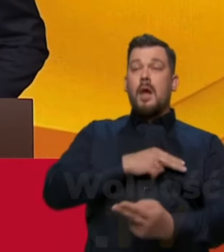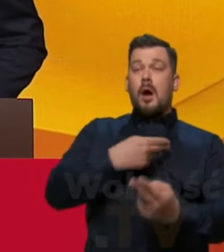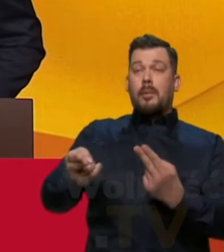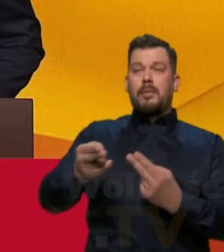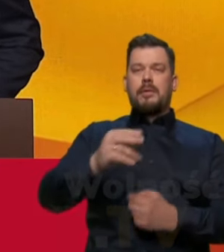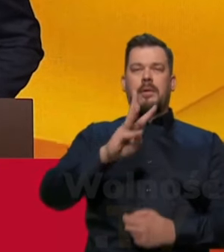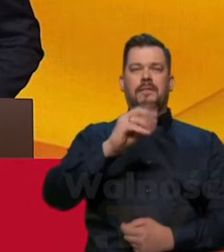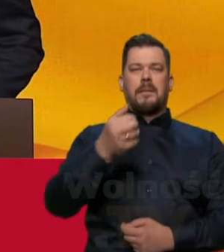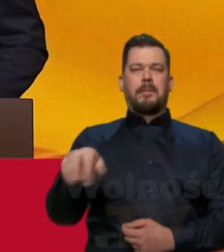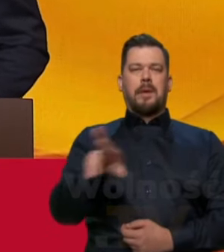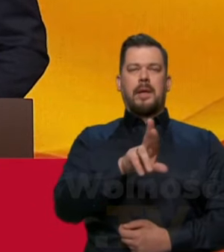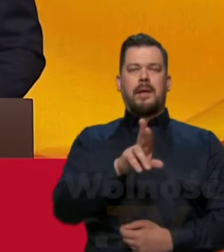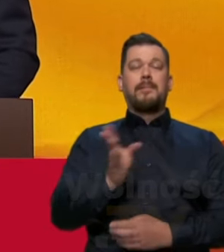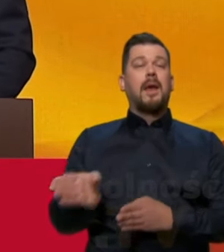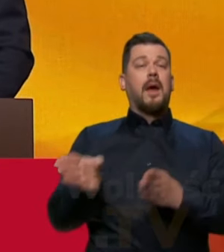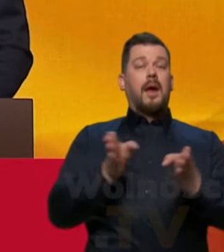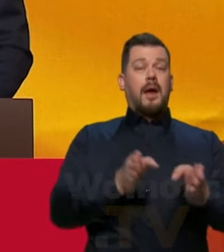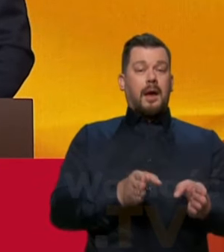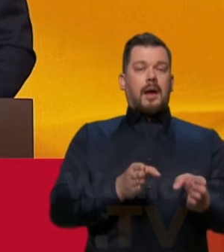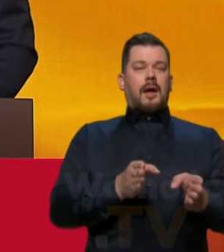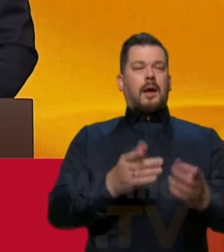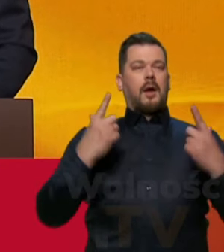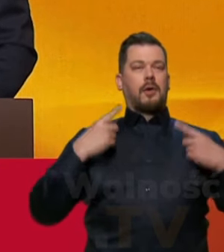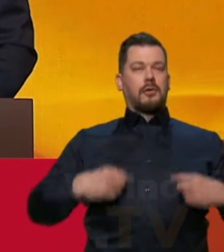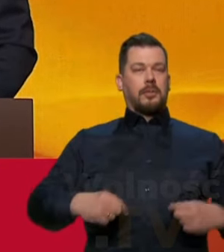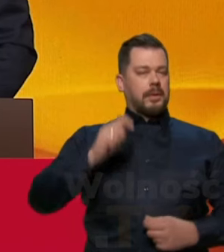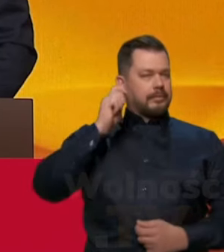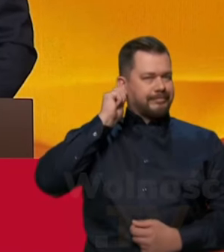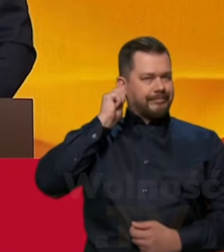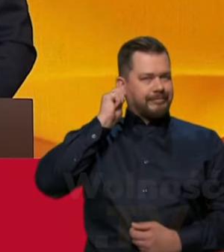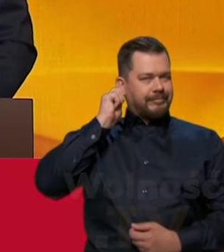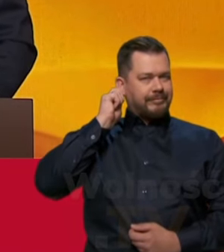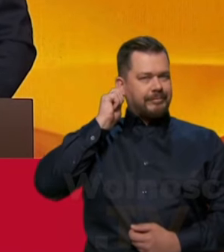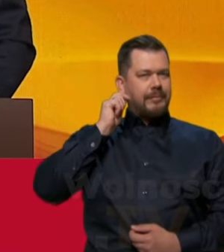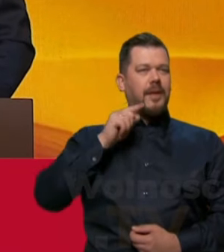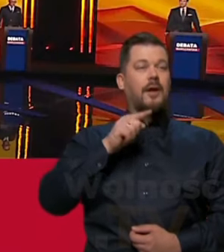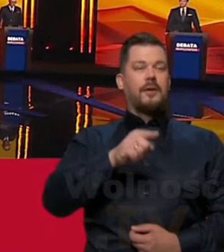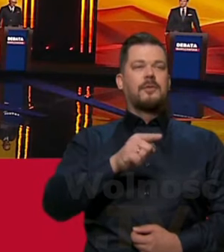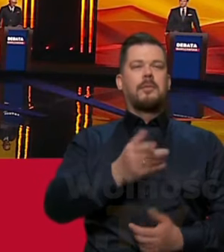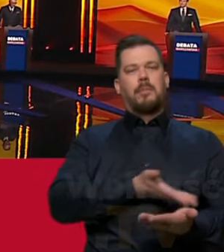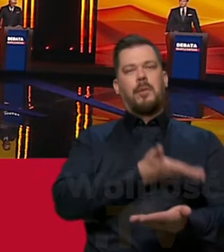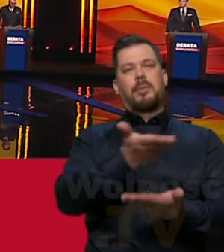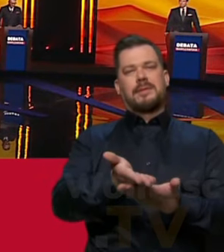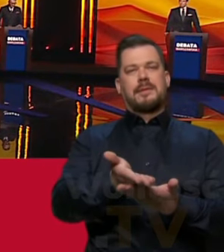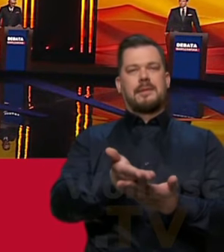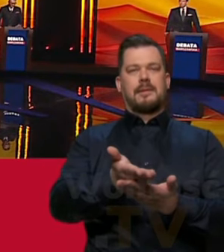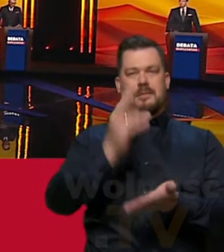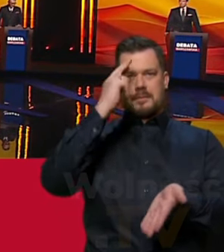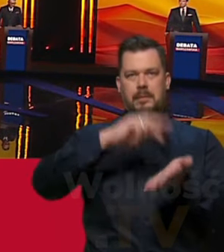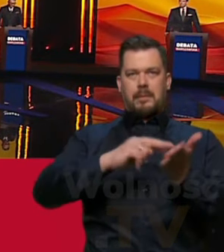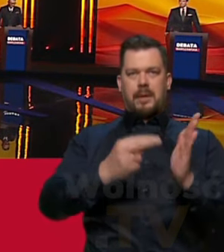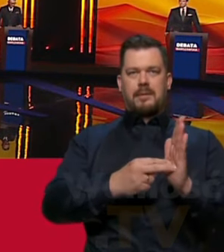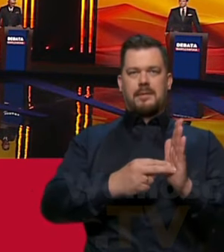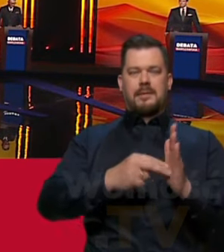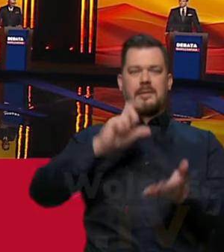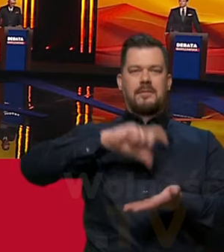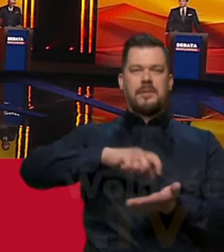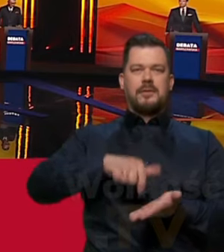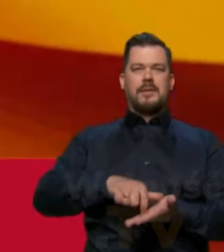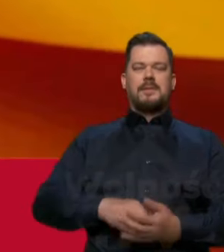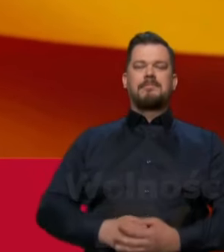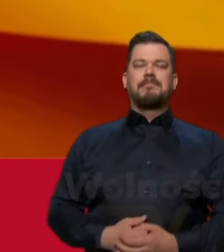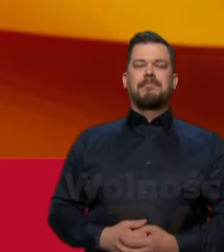Przemysław Wipler. Czas na kolejną kandydatkę, która zaprezentuje swoją wizję polityki mieszkaniowej